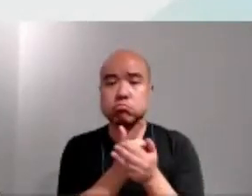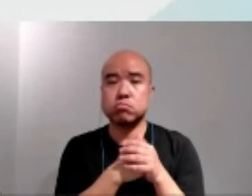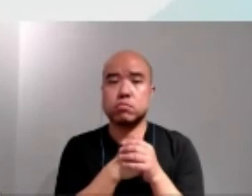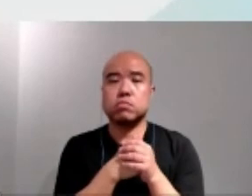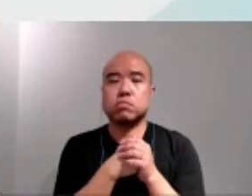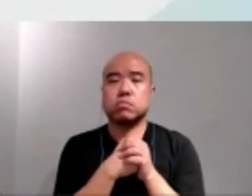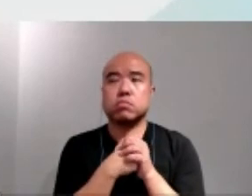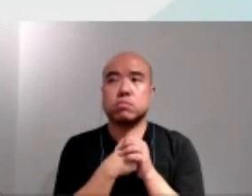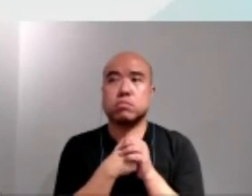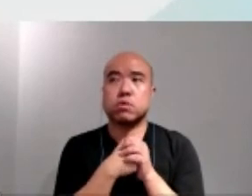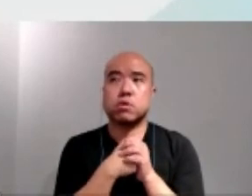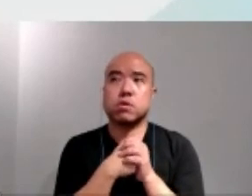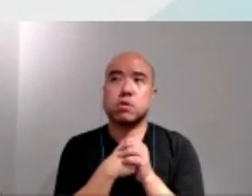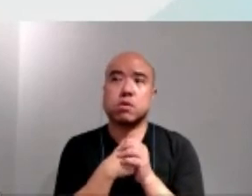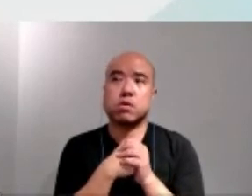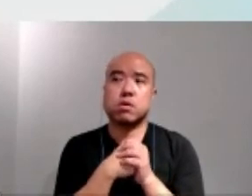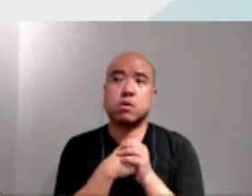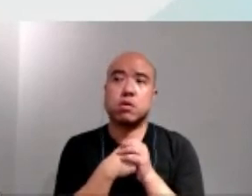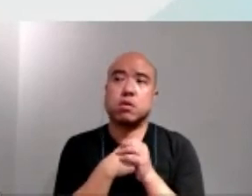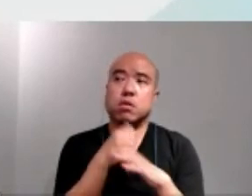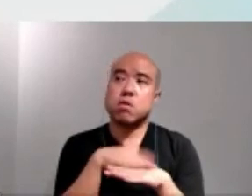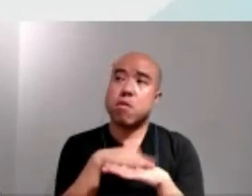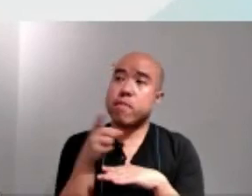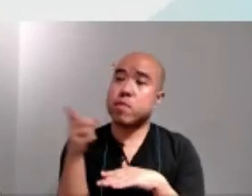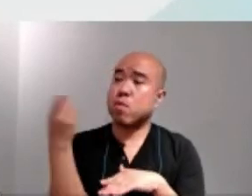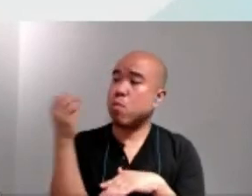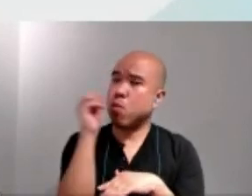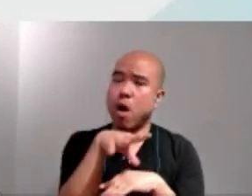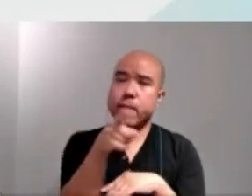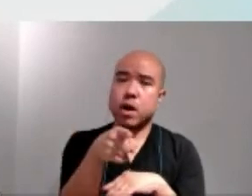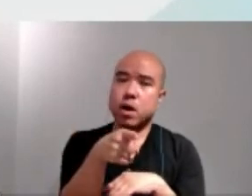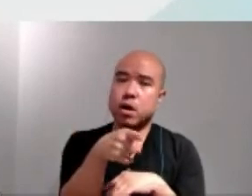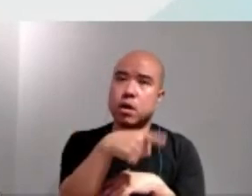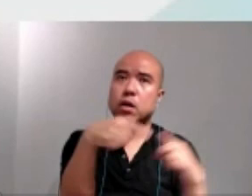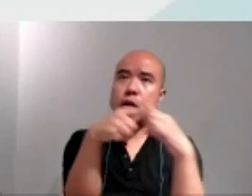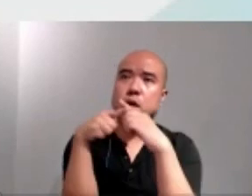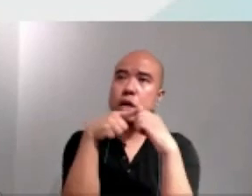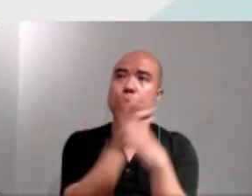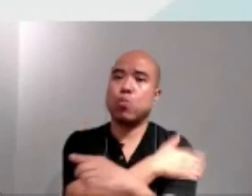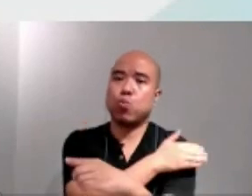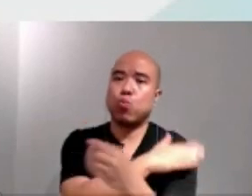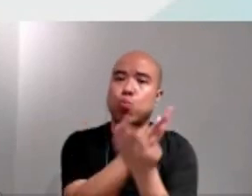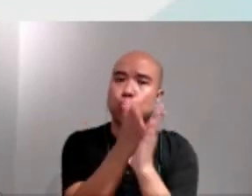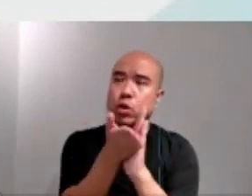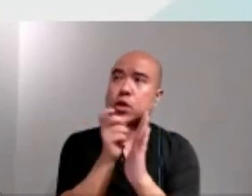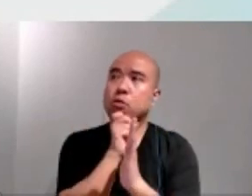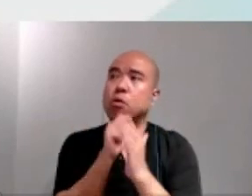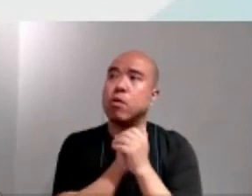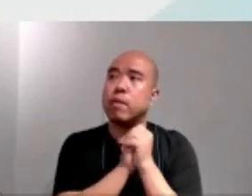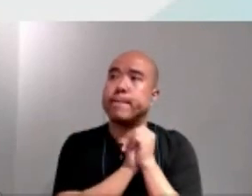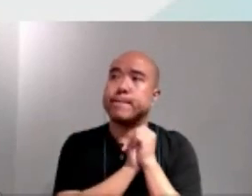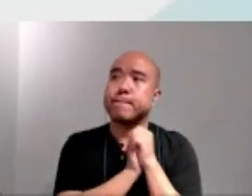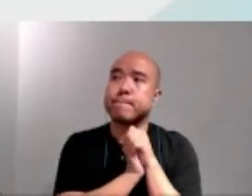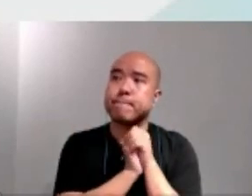即系头先所讲。每一个城市的一个公民呢，入面都要有适当的责任在这里做你社区的